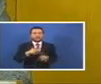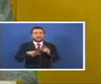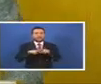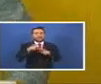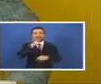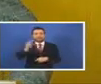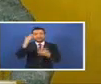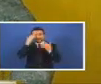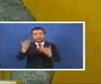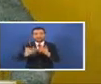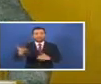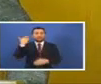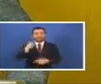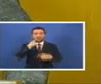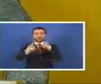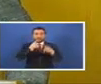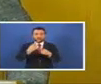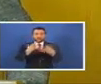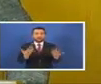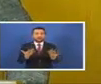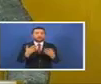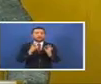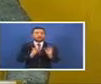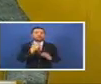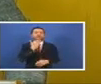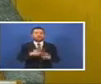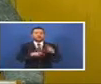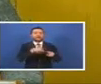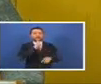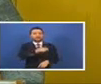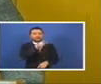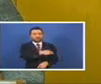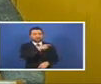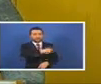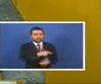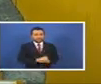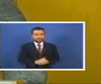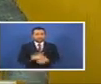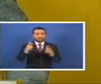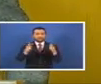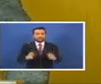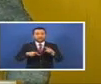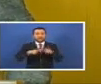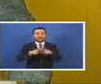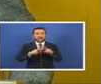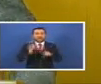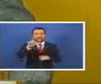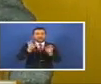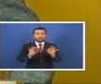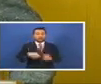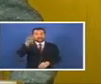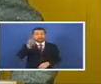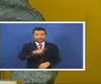abiyi selamlamadan konuşmaktan haya ederim. Ahmet abiyi bu ana dil gününde